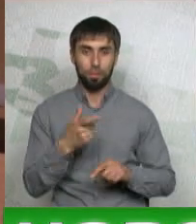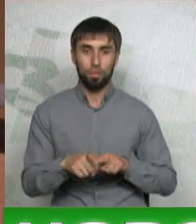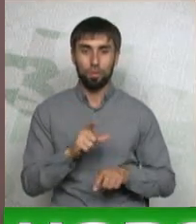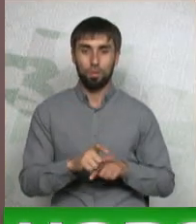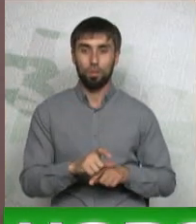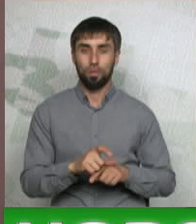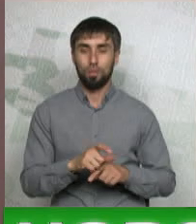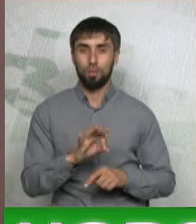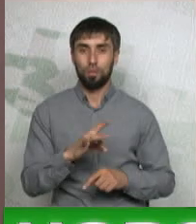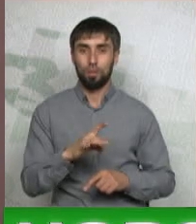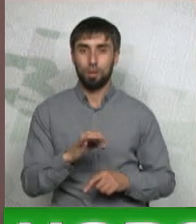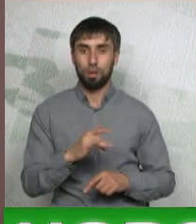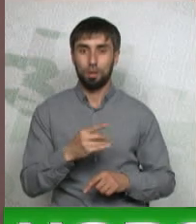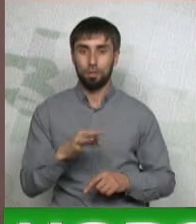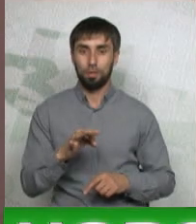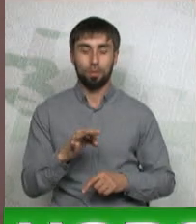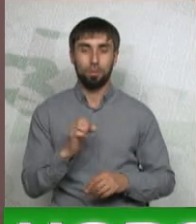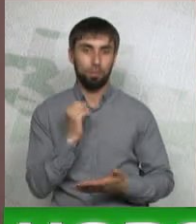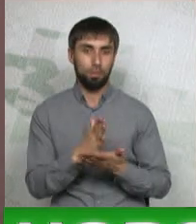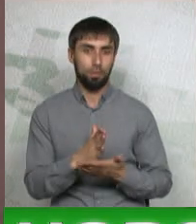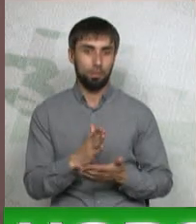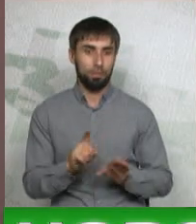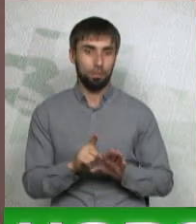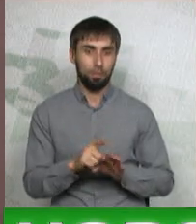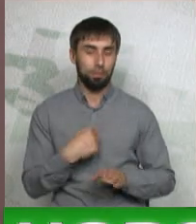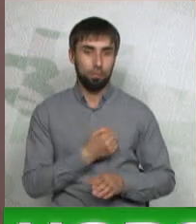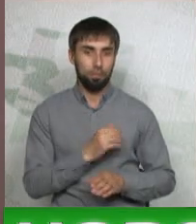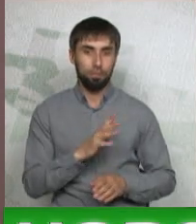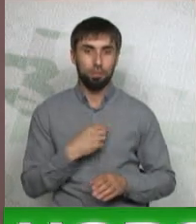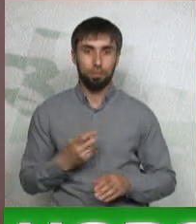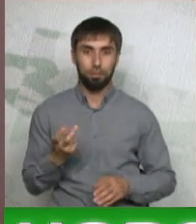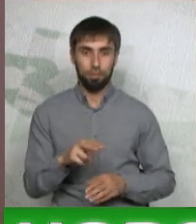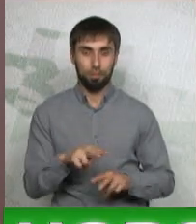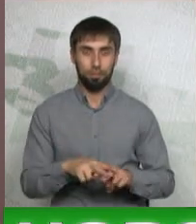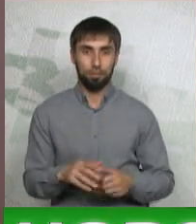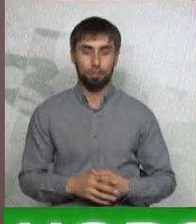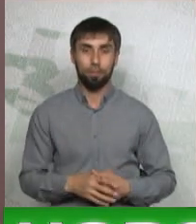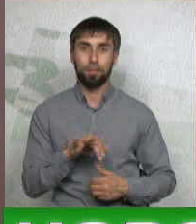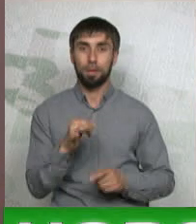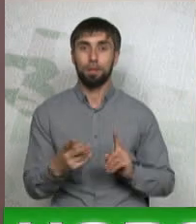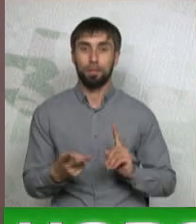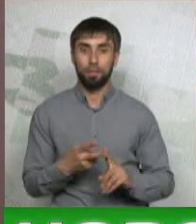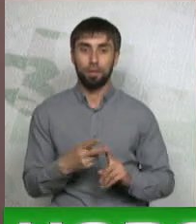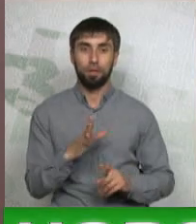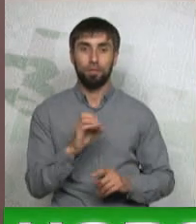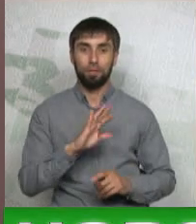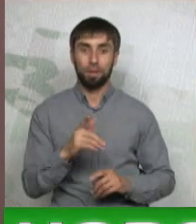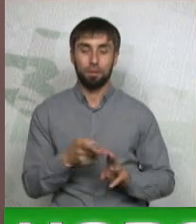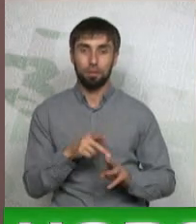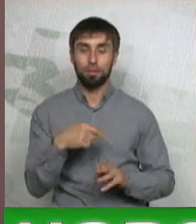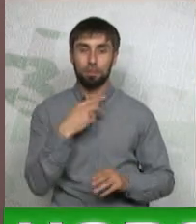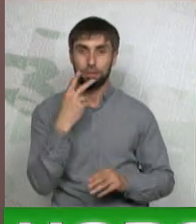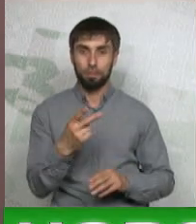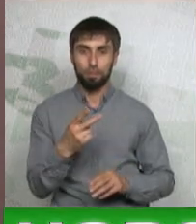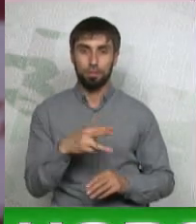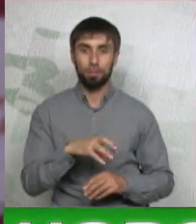очень оригинальная вещь, прям вот я даже не пожалела, что я пришла сюда. И вторая вещь, вот я там